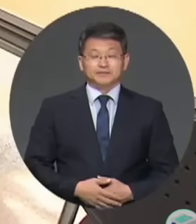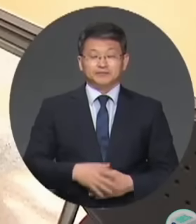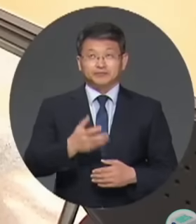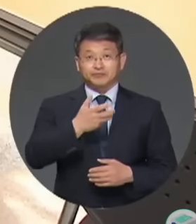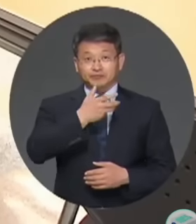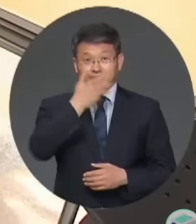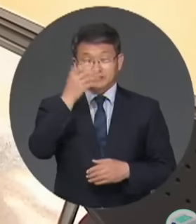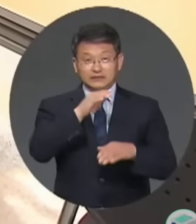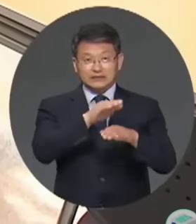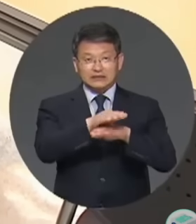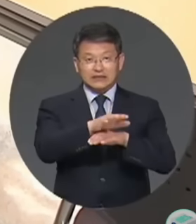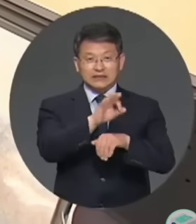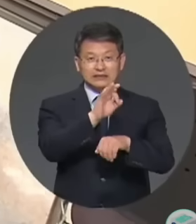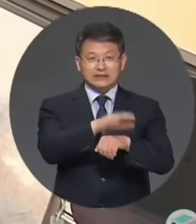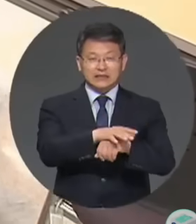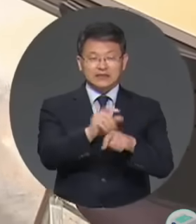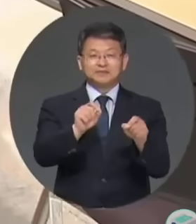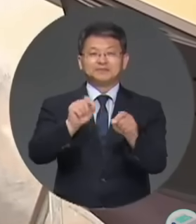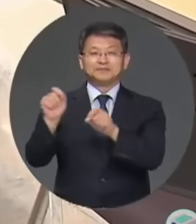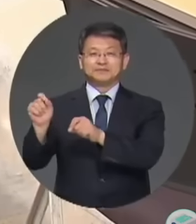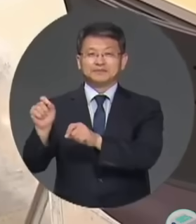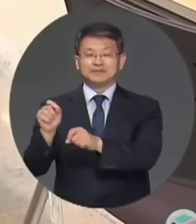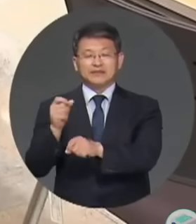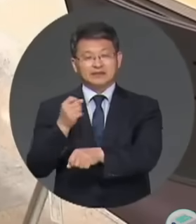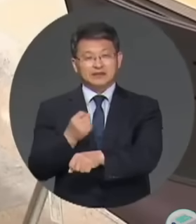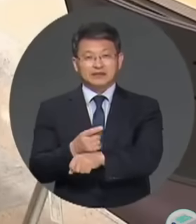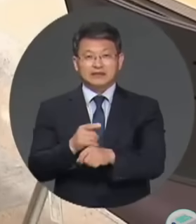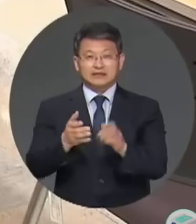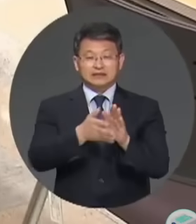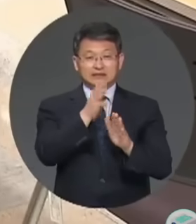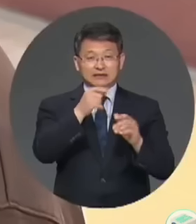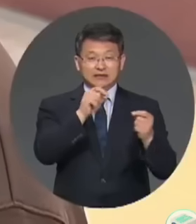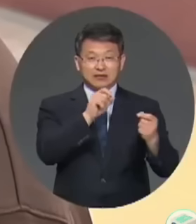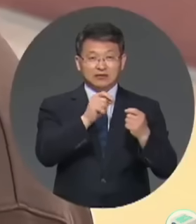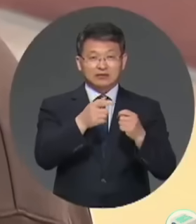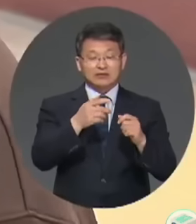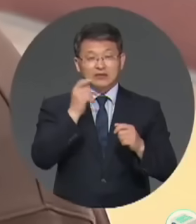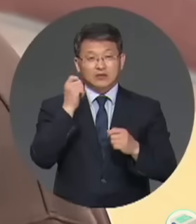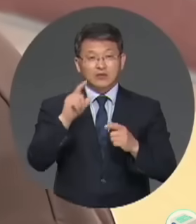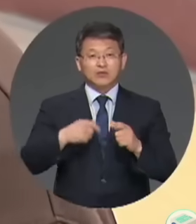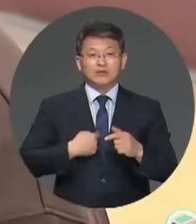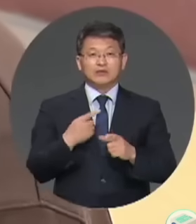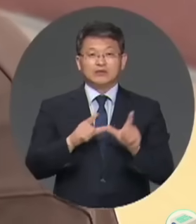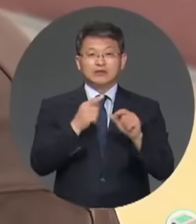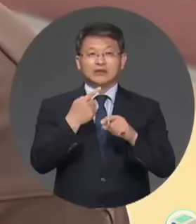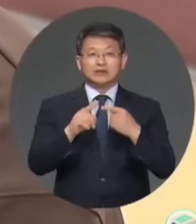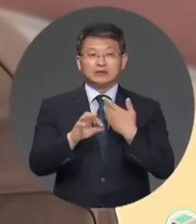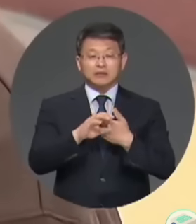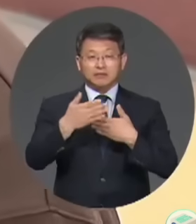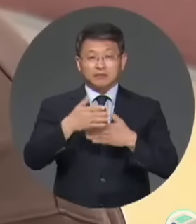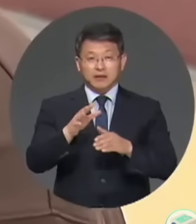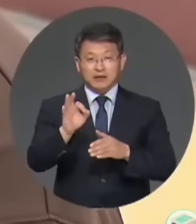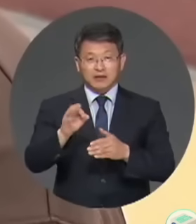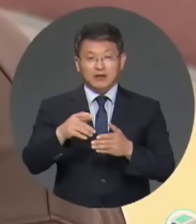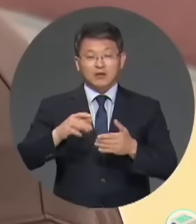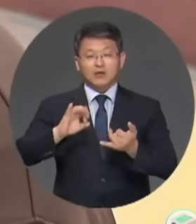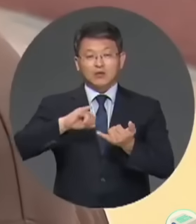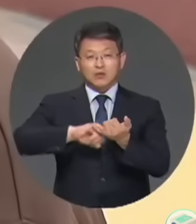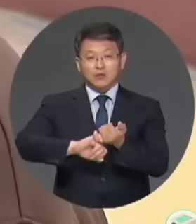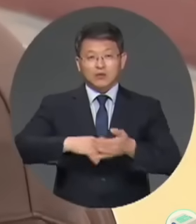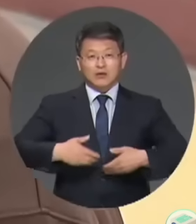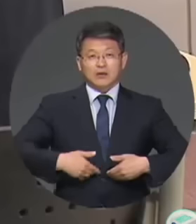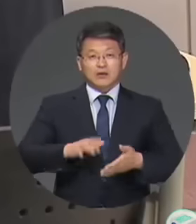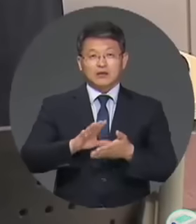꿈에 그리던 승용차 구입은 미루고 시청 인근에서 자취를 하고 있는데도 방값과 필수 생활비를 내고